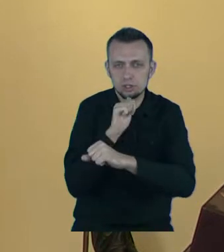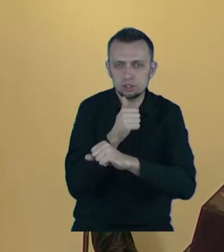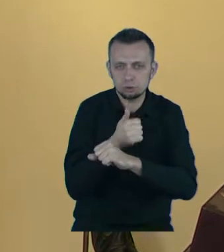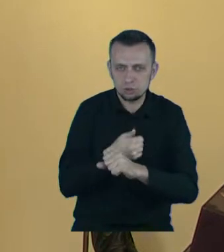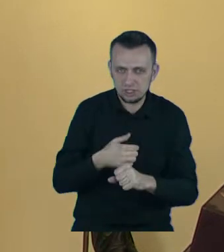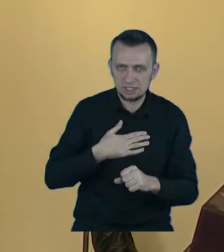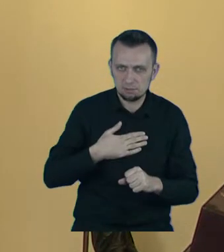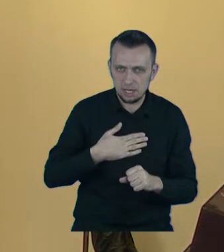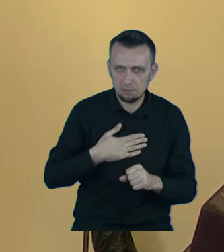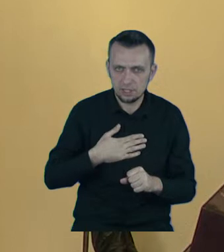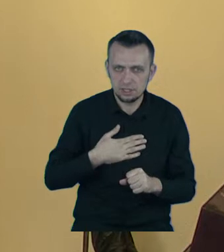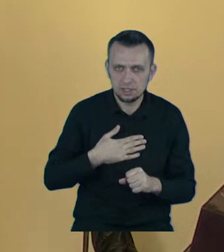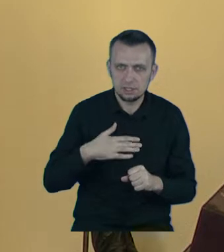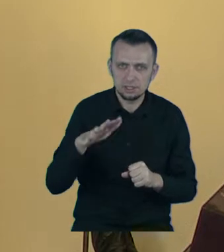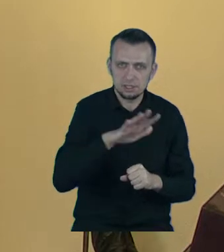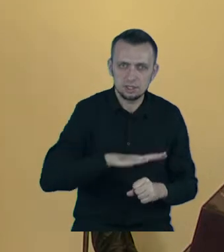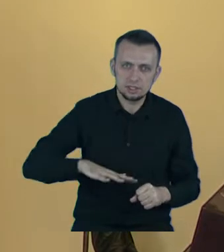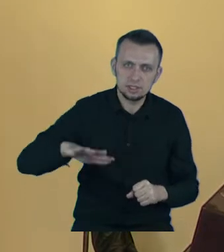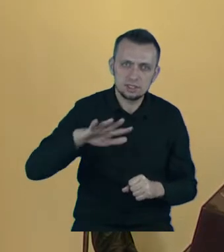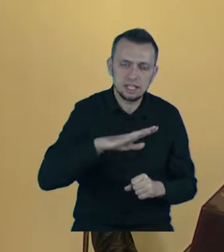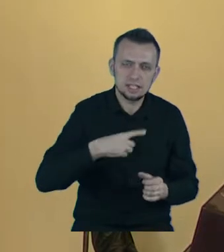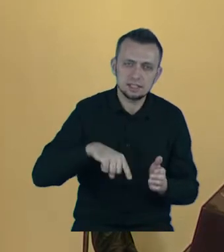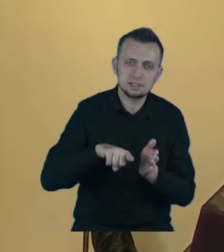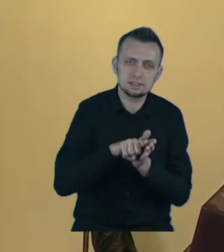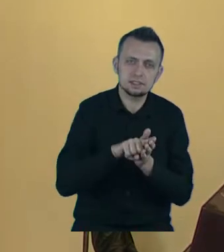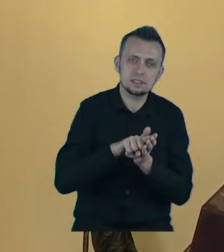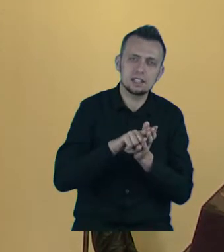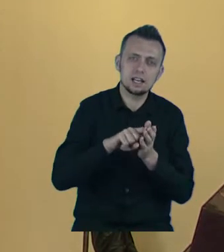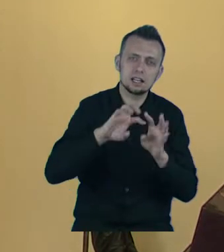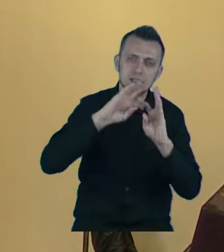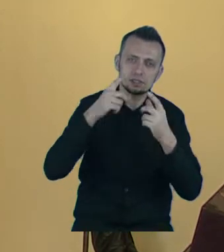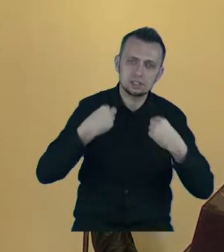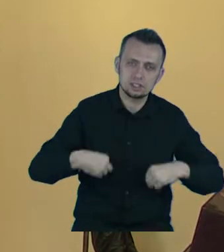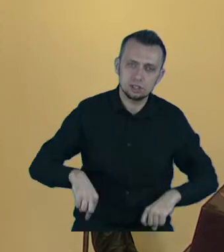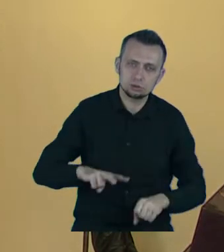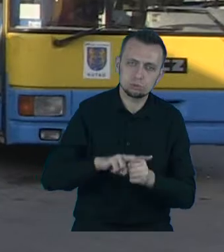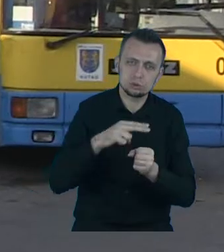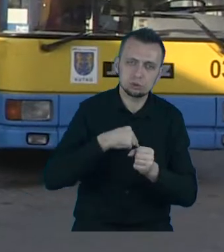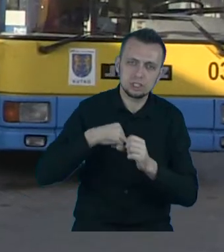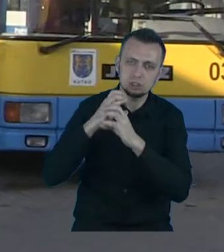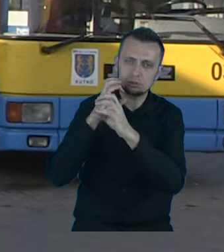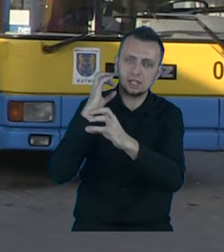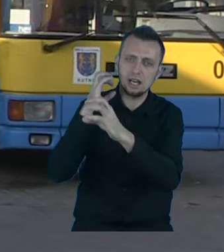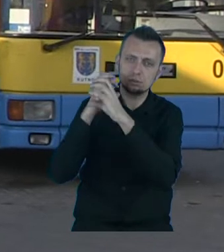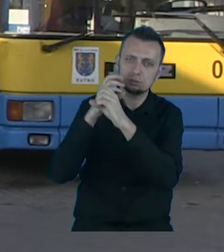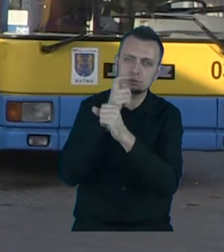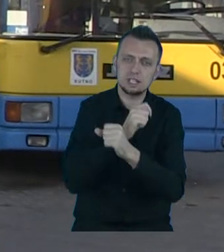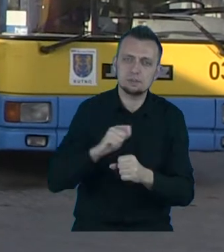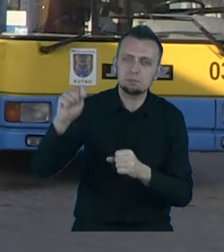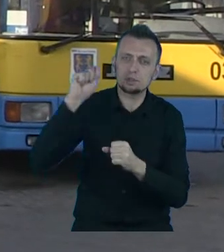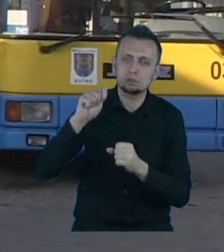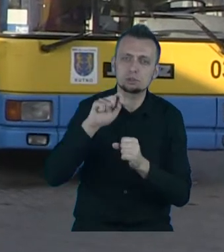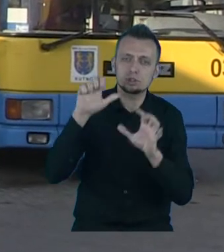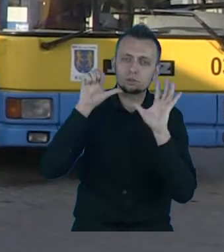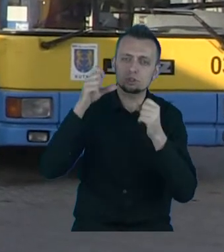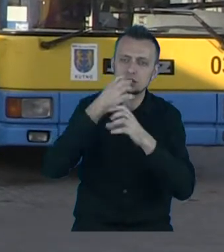realizowany na terenie dla komunikacji miejskiej i dla wszystkich osób, które tutaj tą komunikacją podróżują. Te 6 autobusów